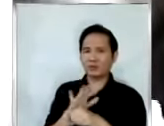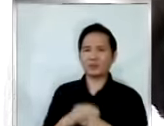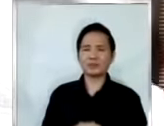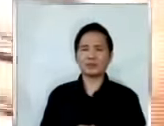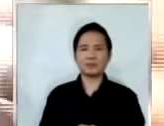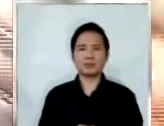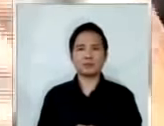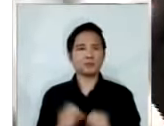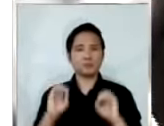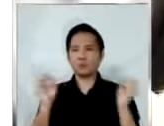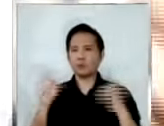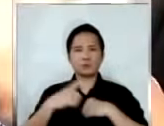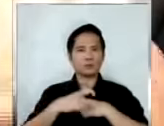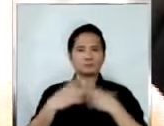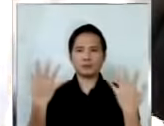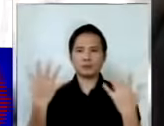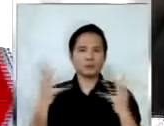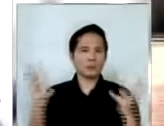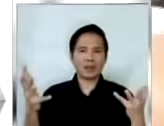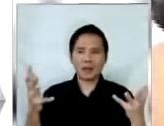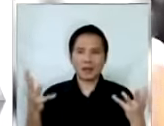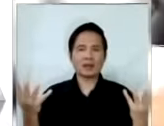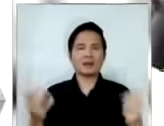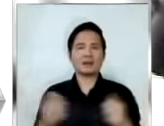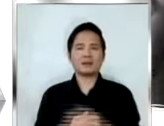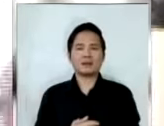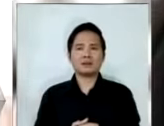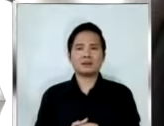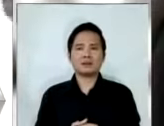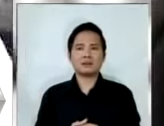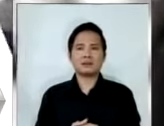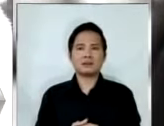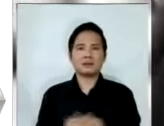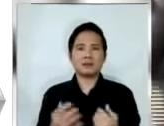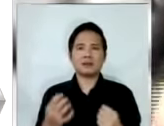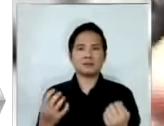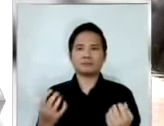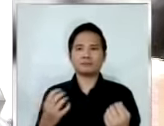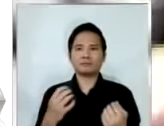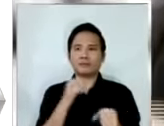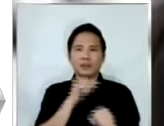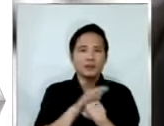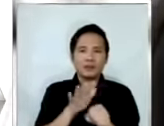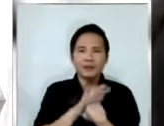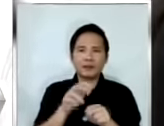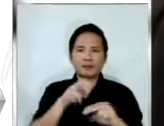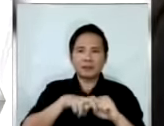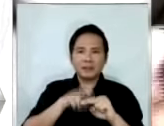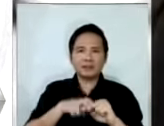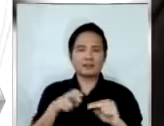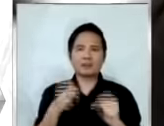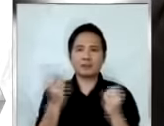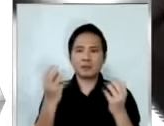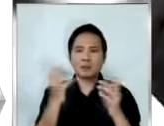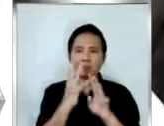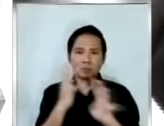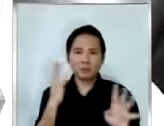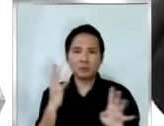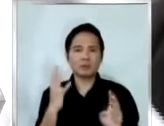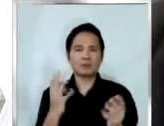Eh, padumarating kasi puno na yung ano, sa daming pasahero. Eh, bakit dumating dito, di na silang papasakay. Gawa ng ano